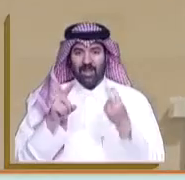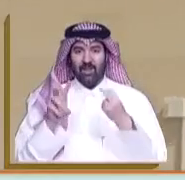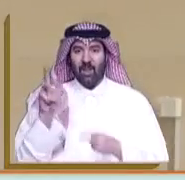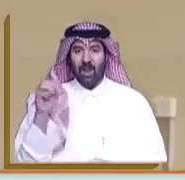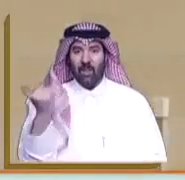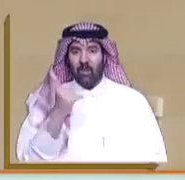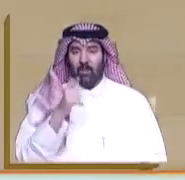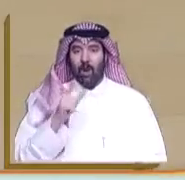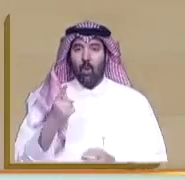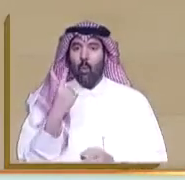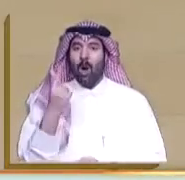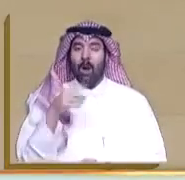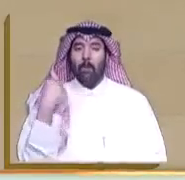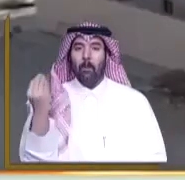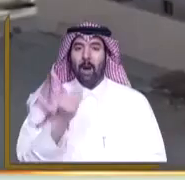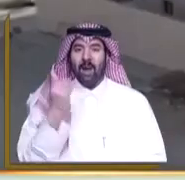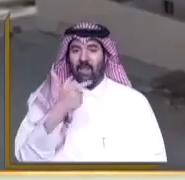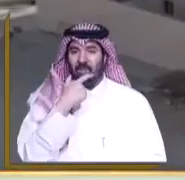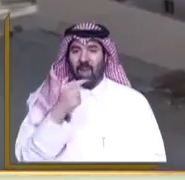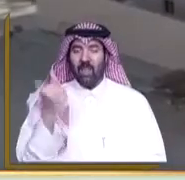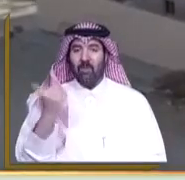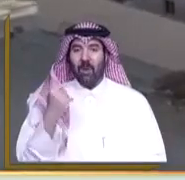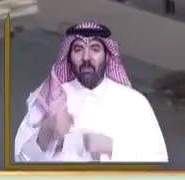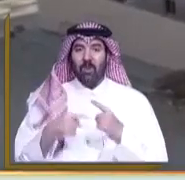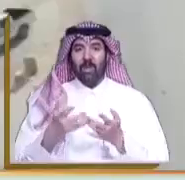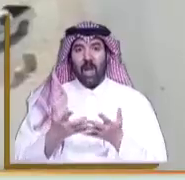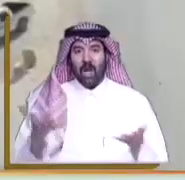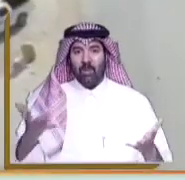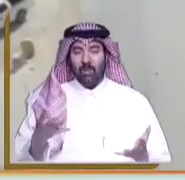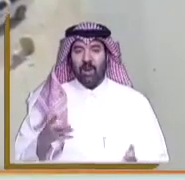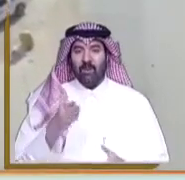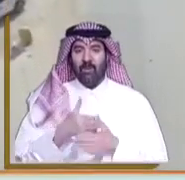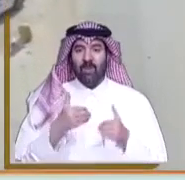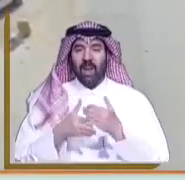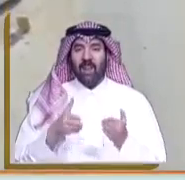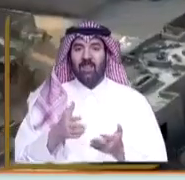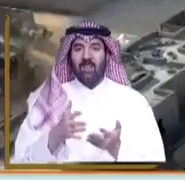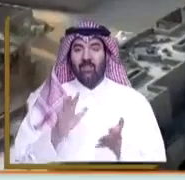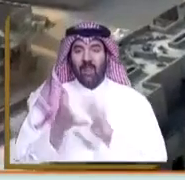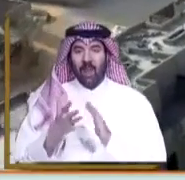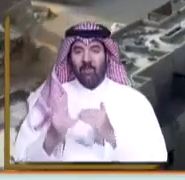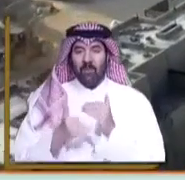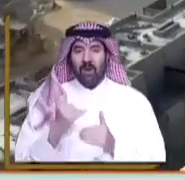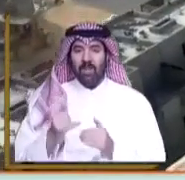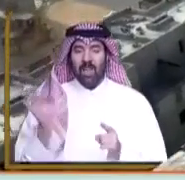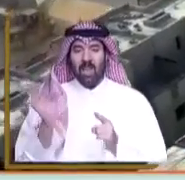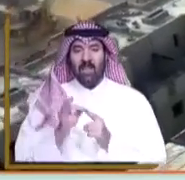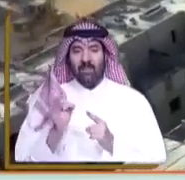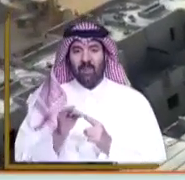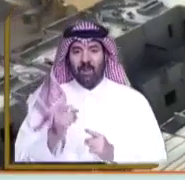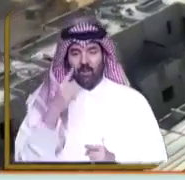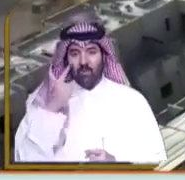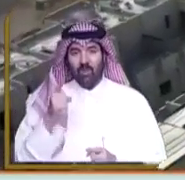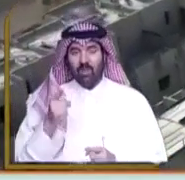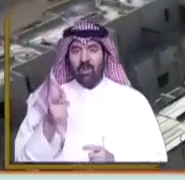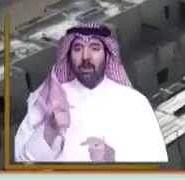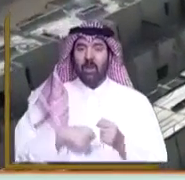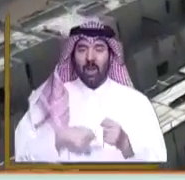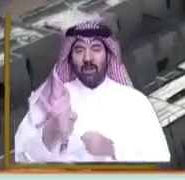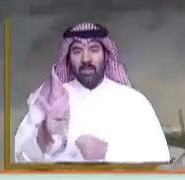تحت سقف واحد، ويعد الحدث أكبر معرض عقاري في العالم، ويستهدف الراغبين في شراء